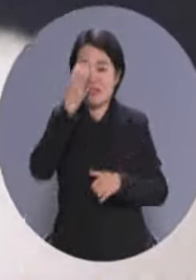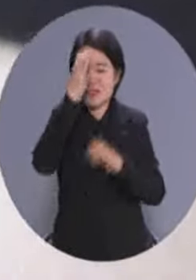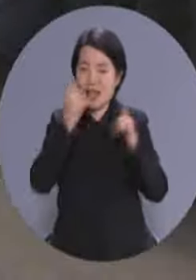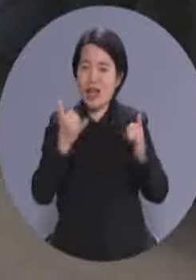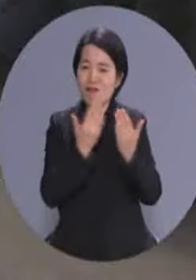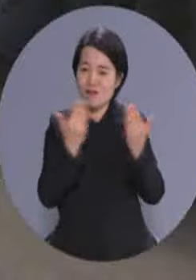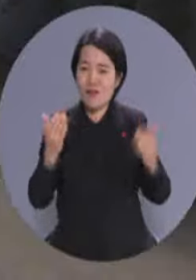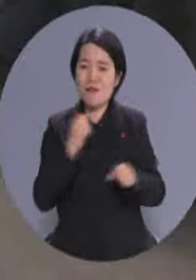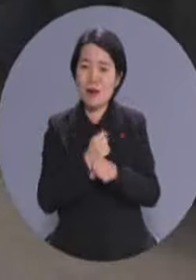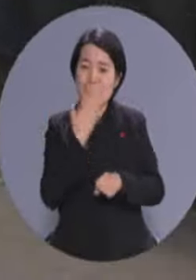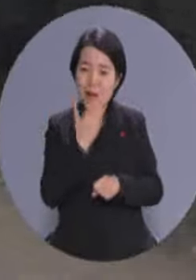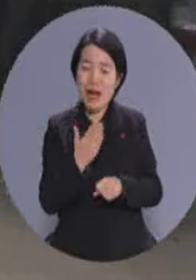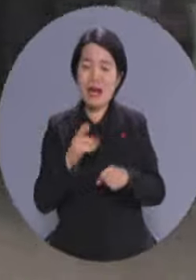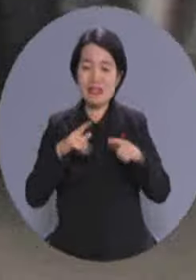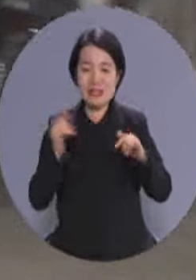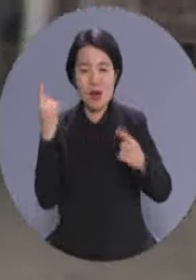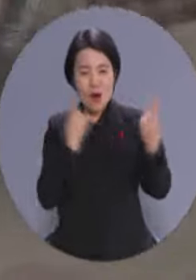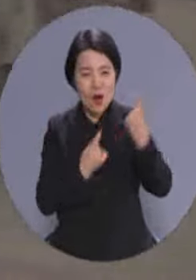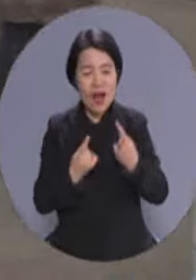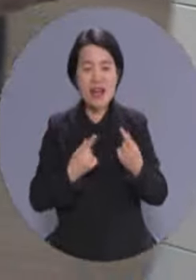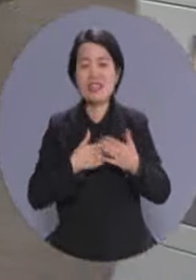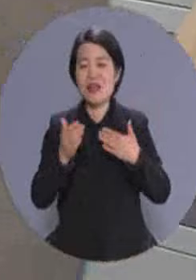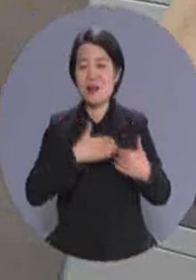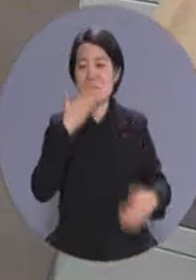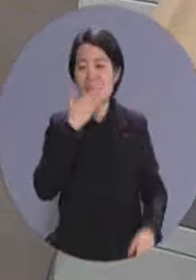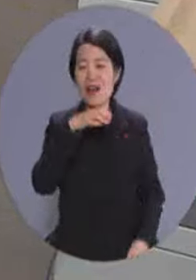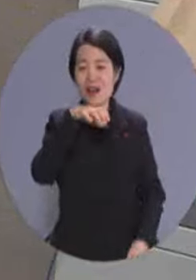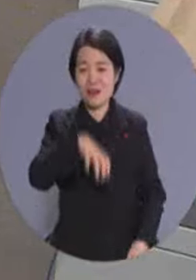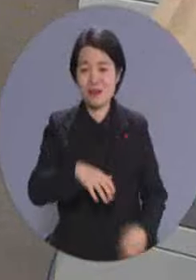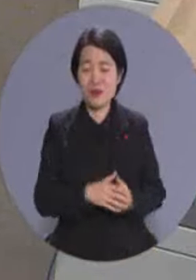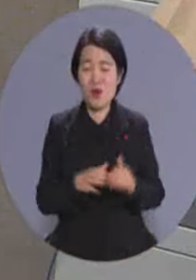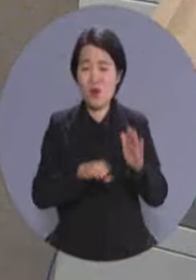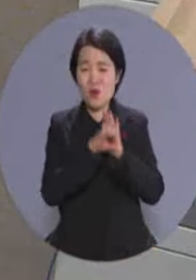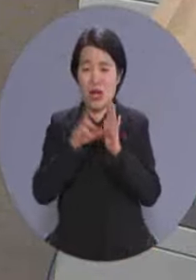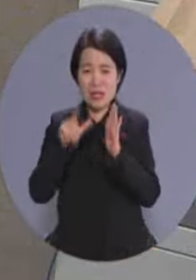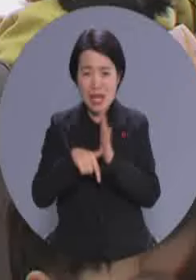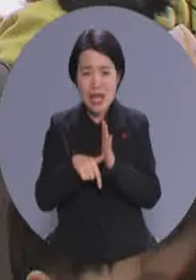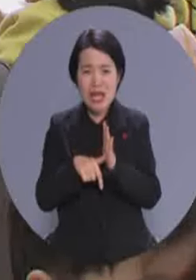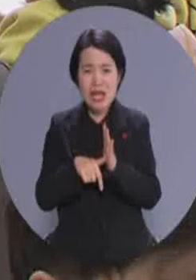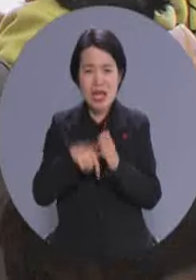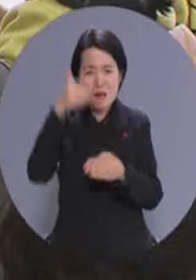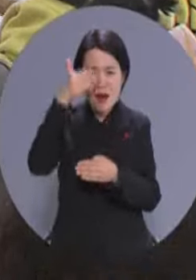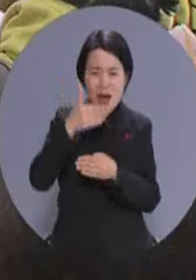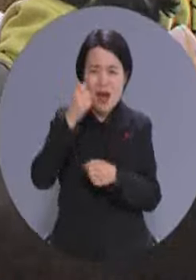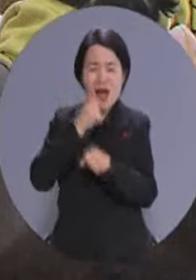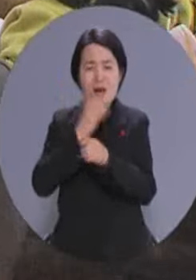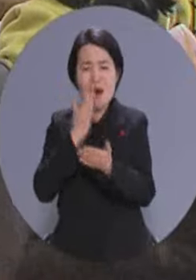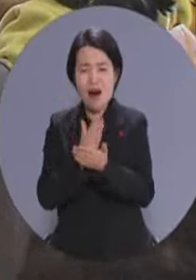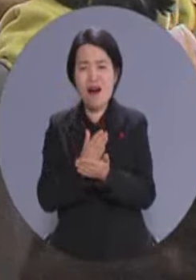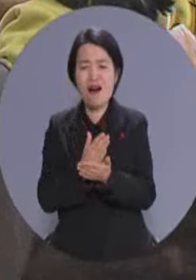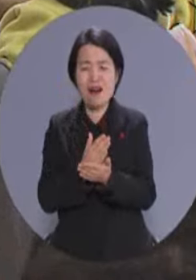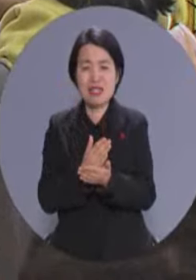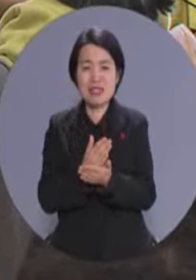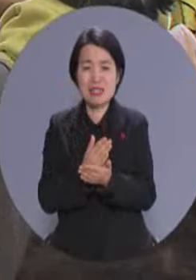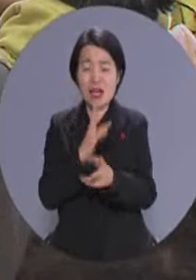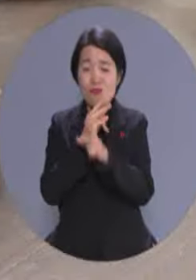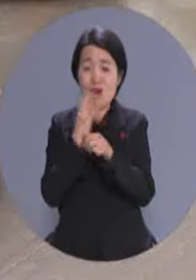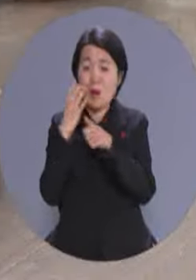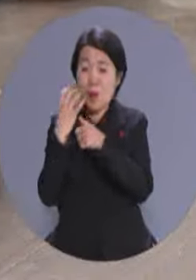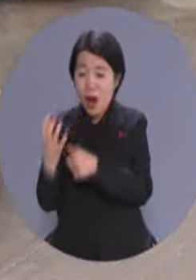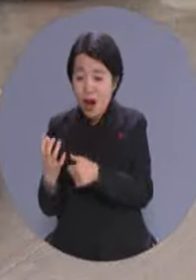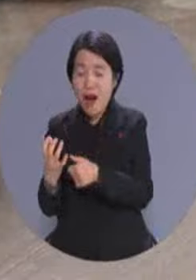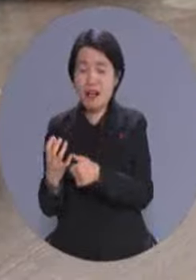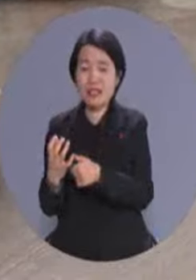다양한 문화예술 프로그램을 체험할 수 있습니다 코로나 때는 존폐기로에 서기도 했지만 비대면 콘텐츠를